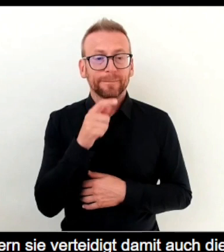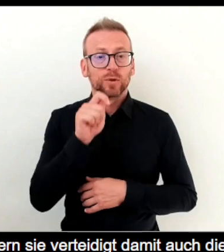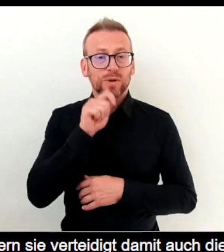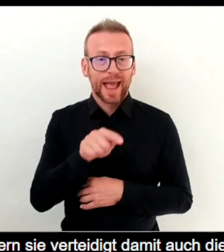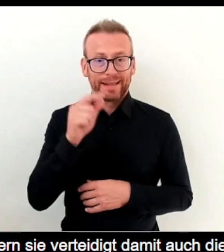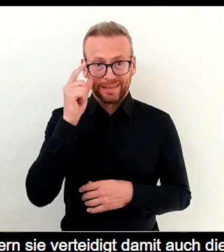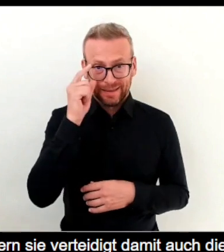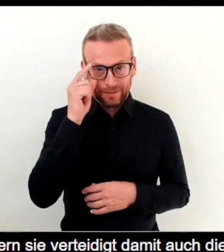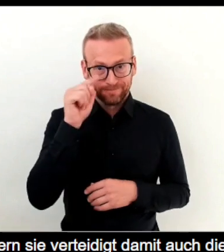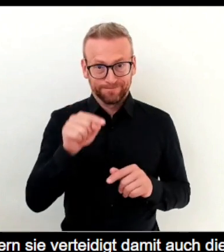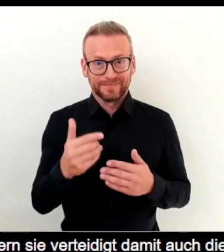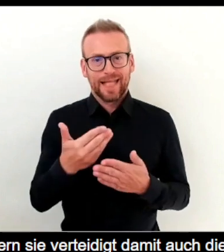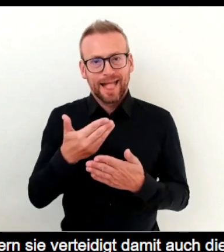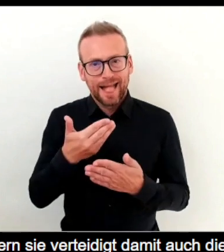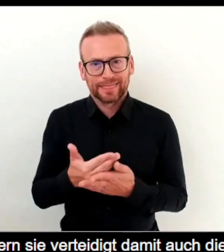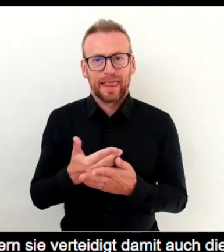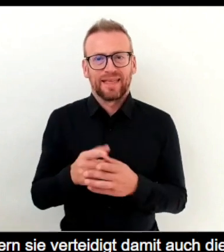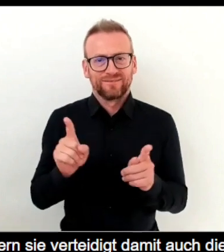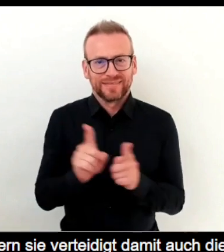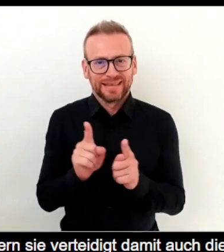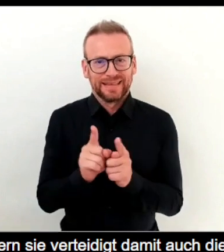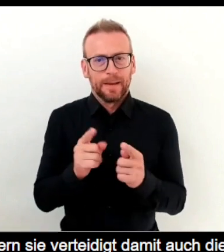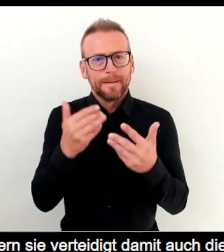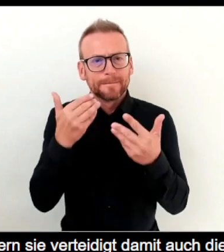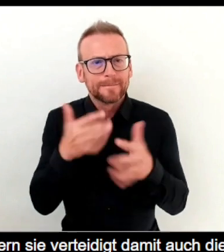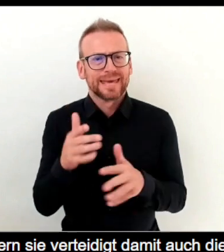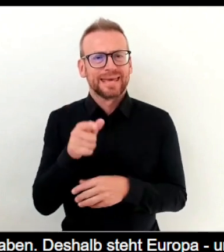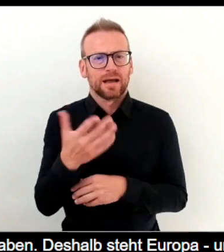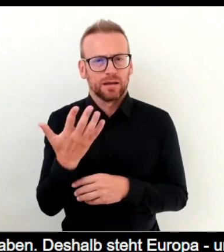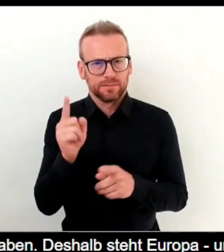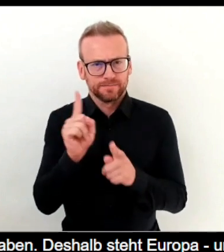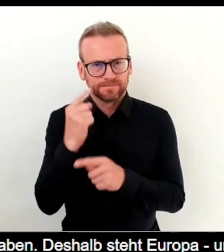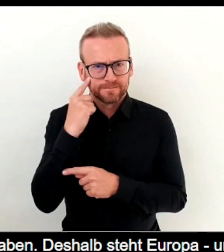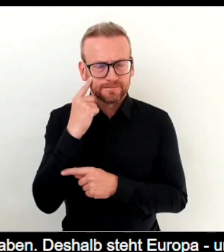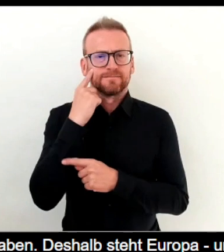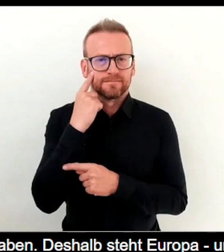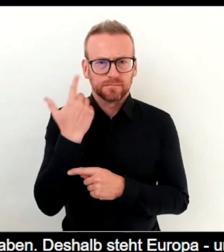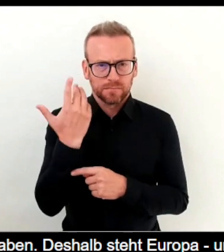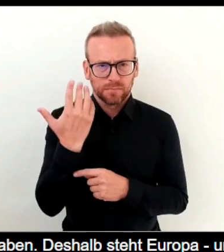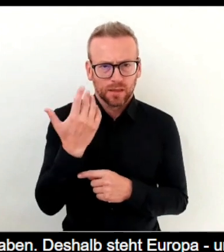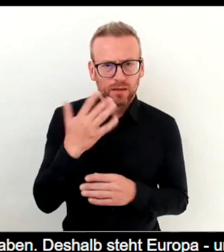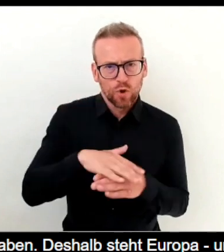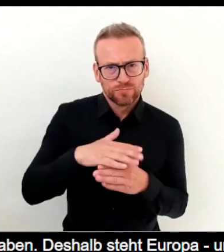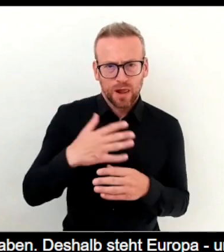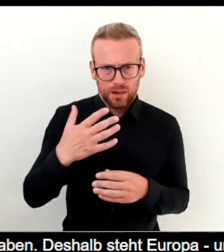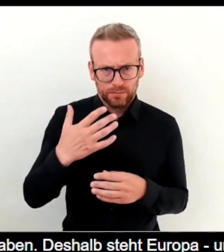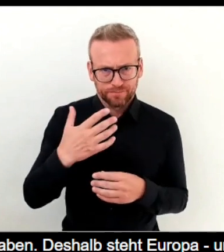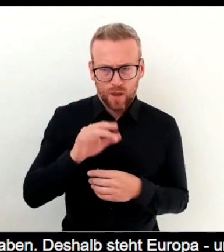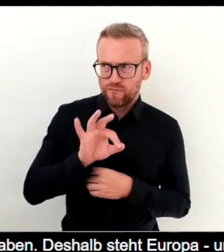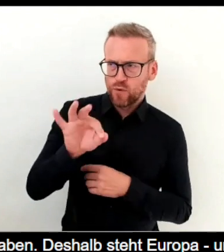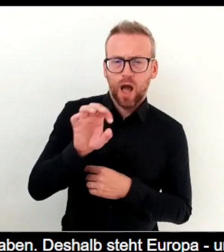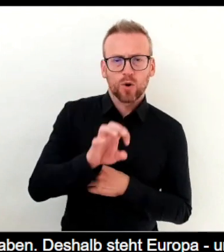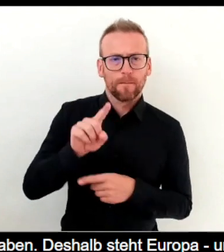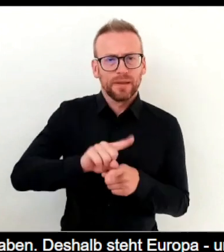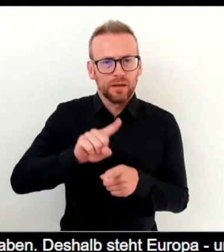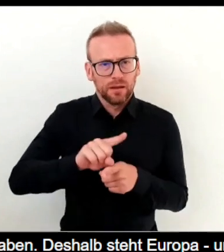Menschen und Wirtschaft in entlegeneren Gebieten gut versorgen zu können. In 5G-Netze, bessere Bahnanbindungen, aber auch in das Thema